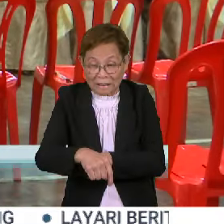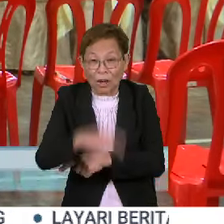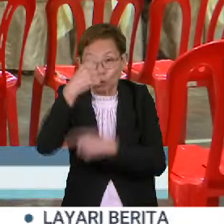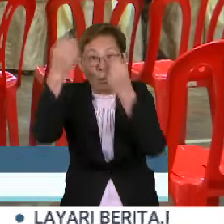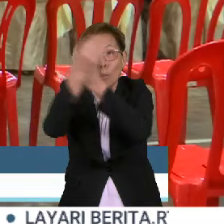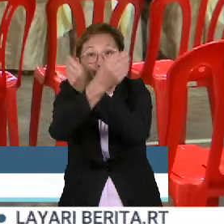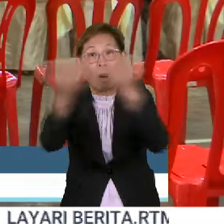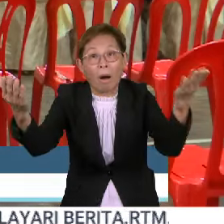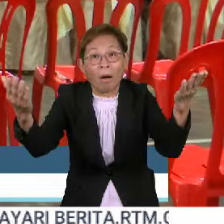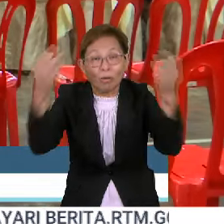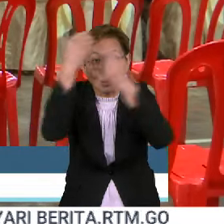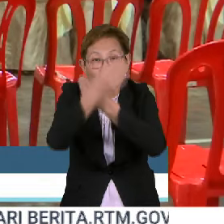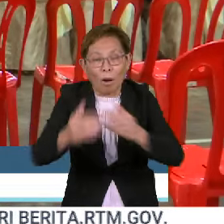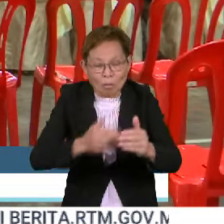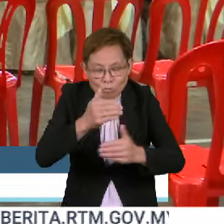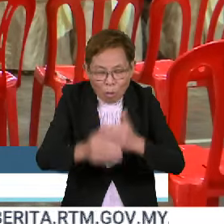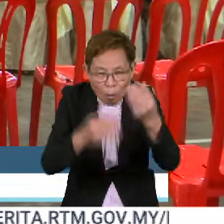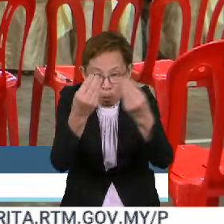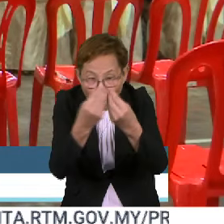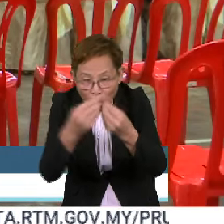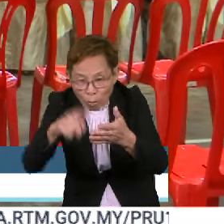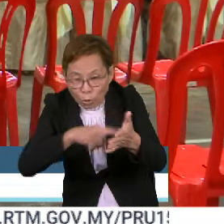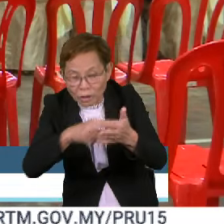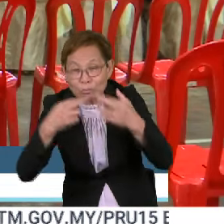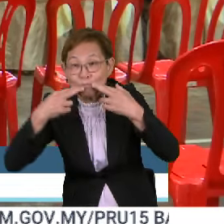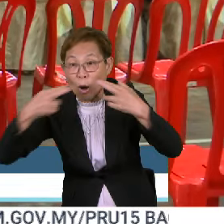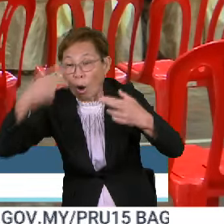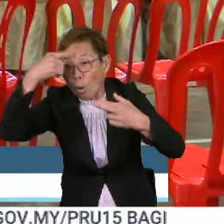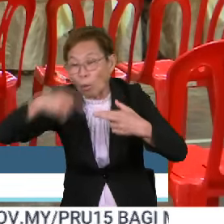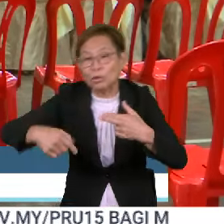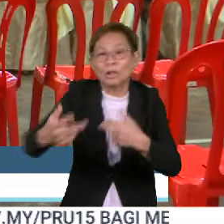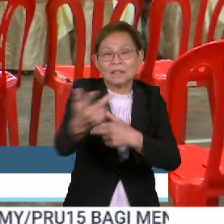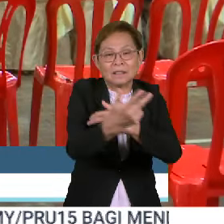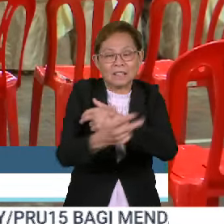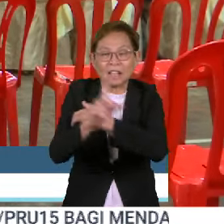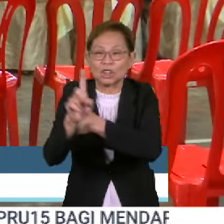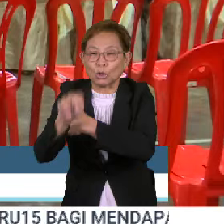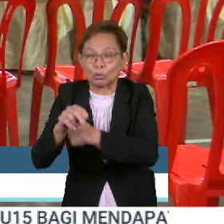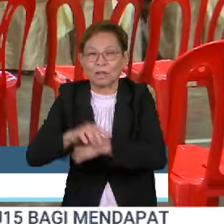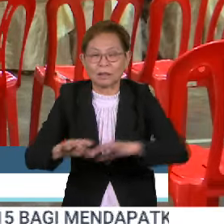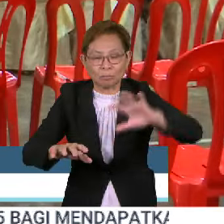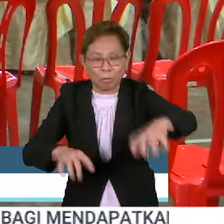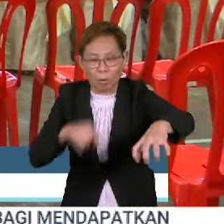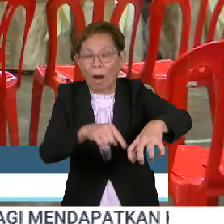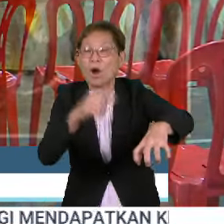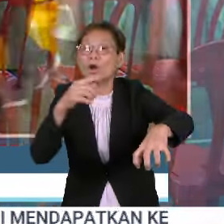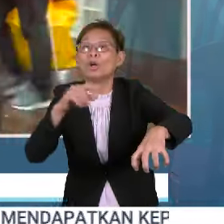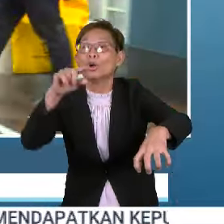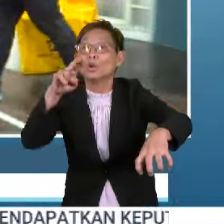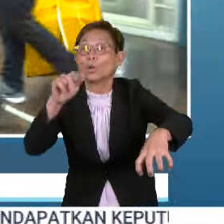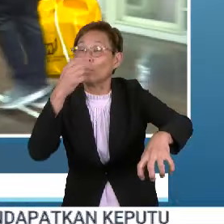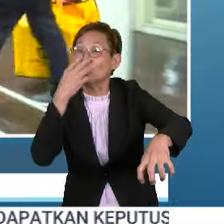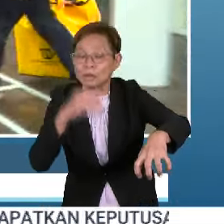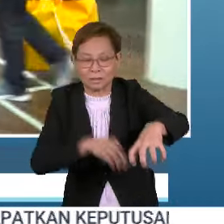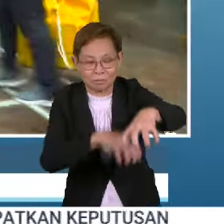memberi maklumat kepada anda proses penjumlahan undi rasmi bagi ketiga-tiga don dalam jajahan Gua Musang. Ketiga-tiga don